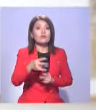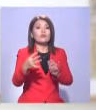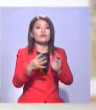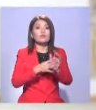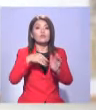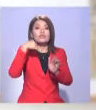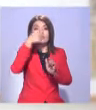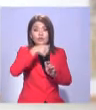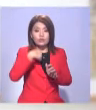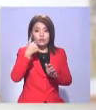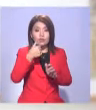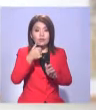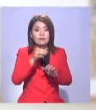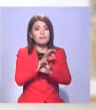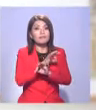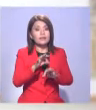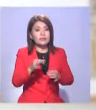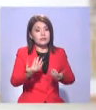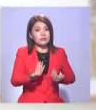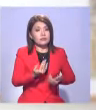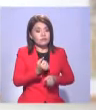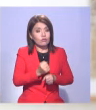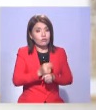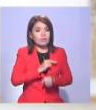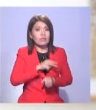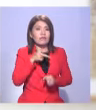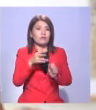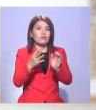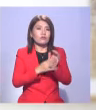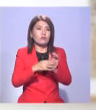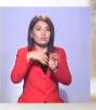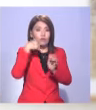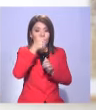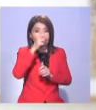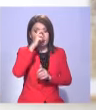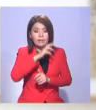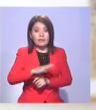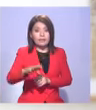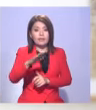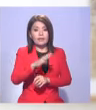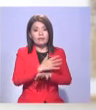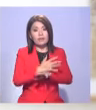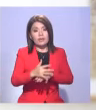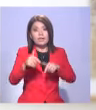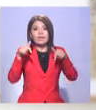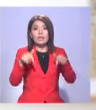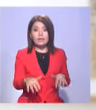дейін бұл бізде жақсы жұмыс істеді айтылды. 2009-дан кейін барып біздің мемлекетіміздің